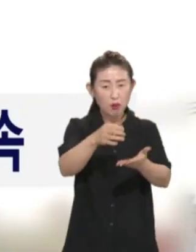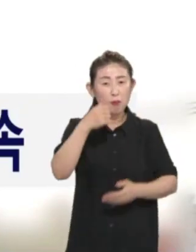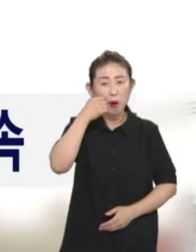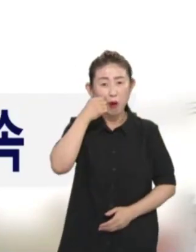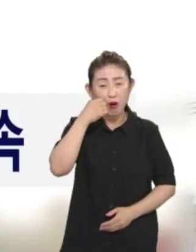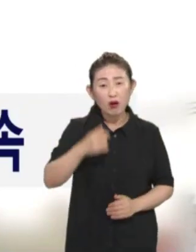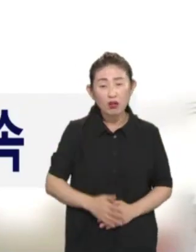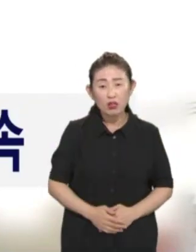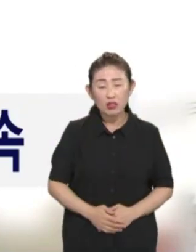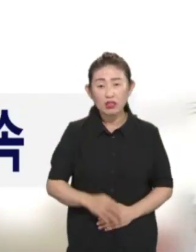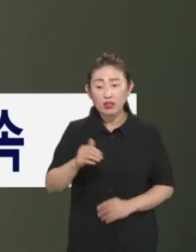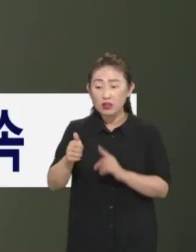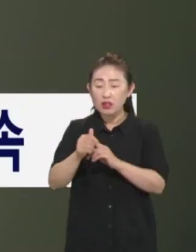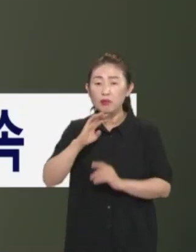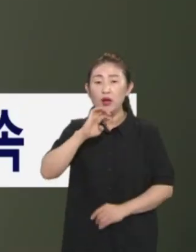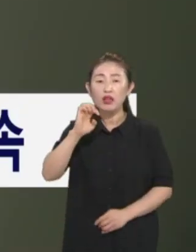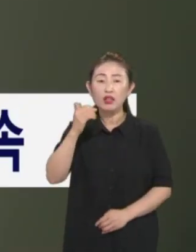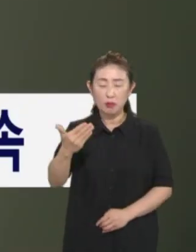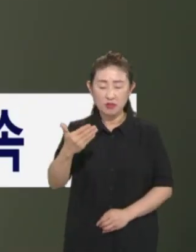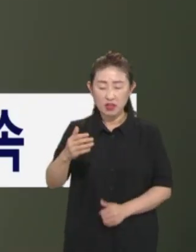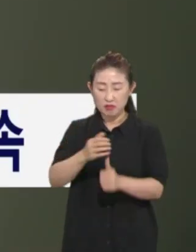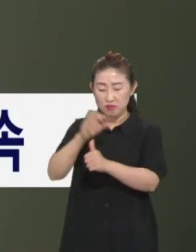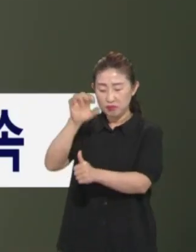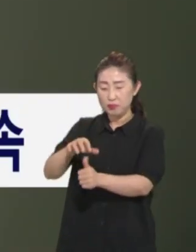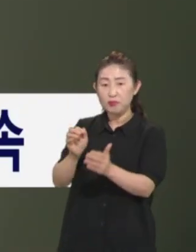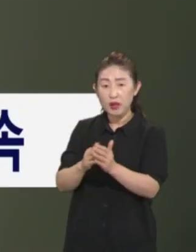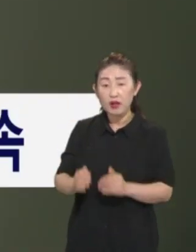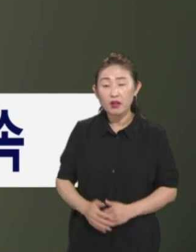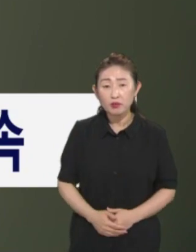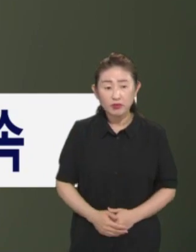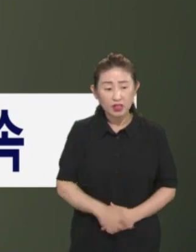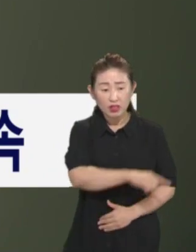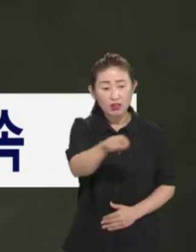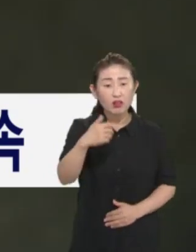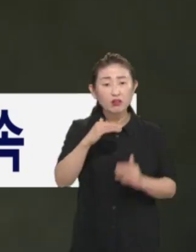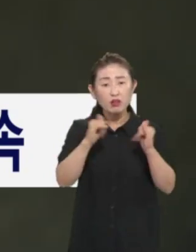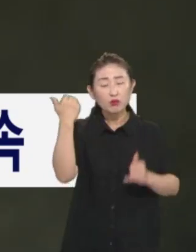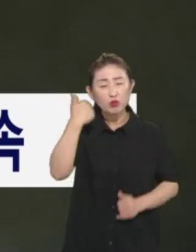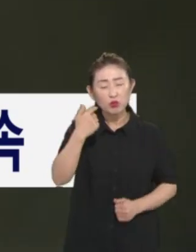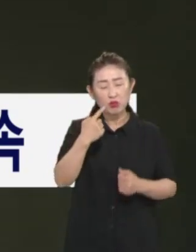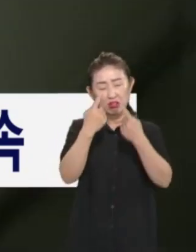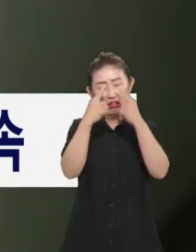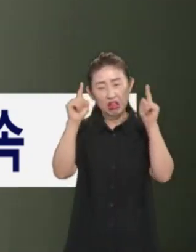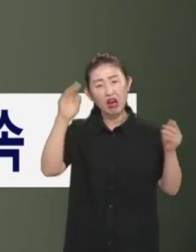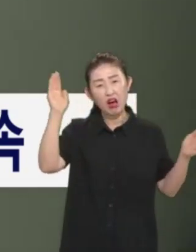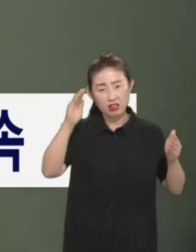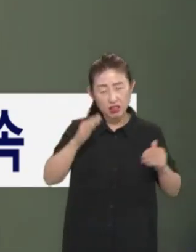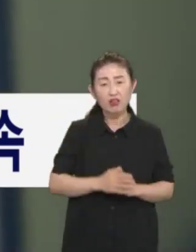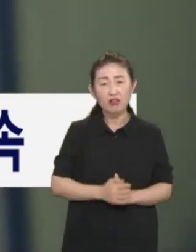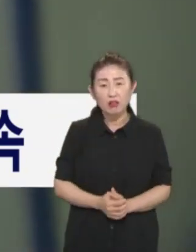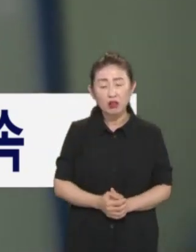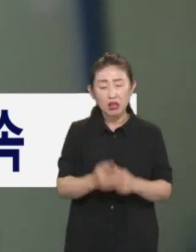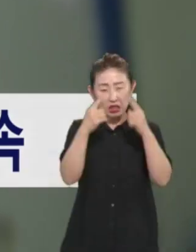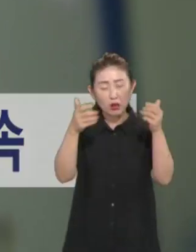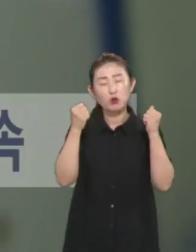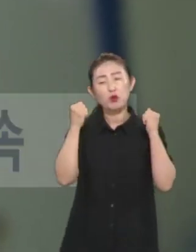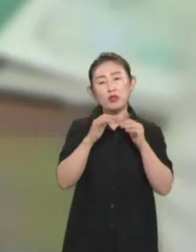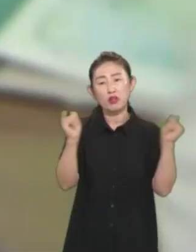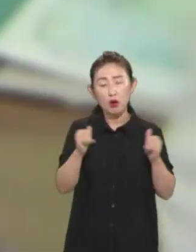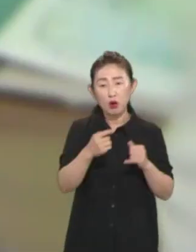않은 혐의로 49살 A씨를 구속했습니다. 피해자 대부분은 20대 대학생이나 사회 초년생들로